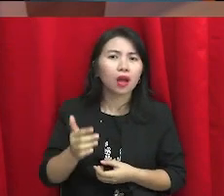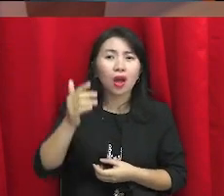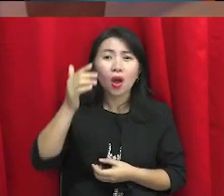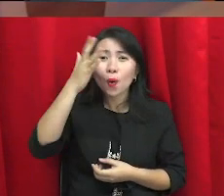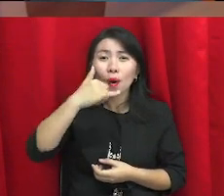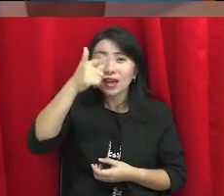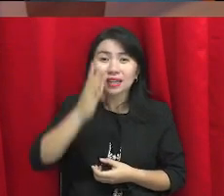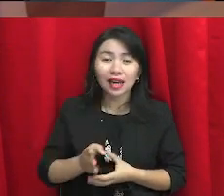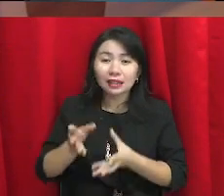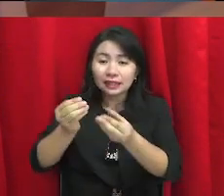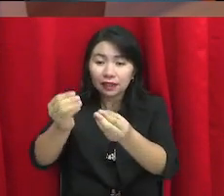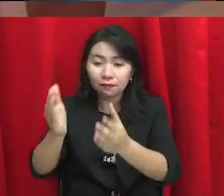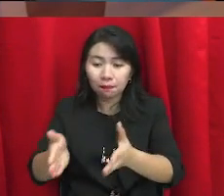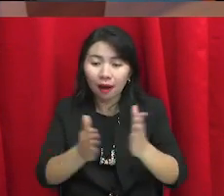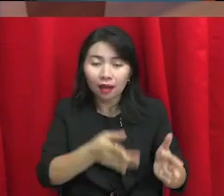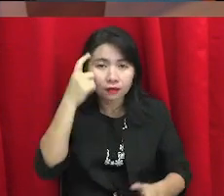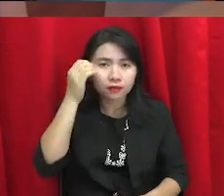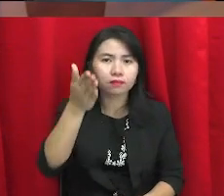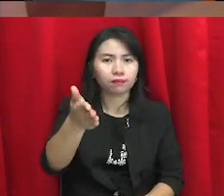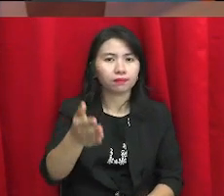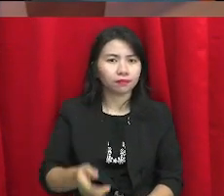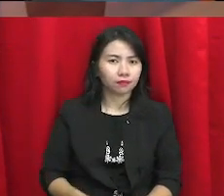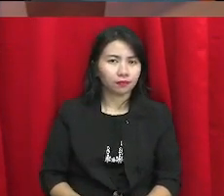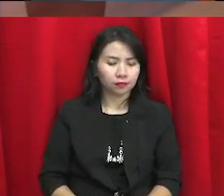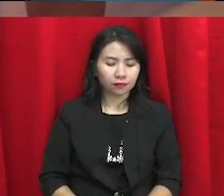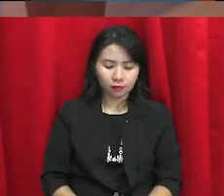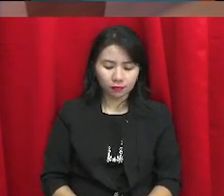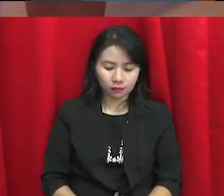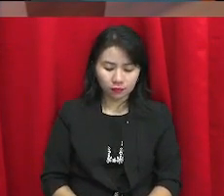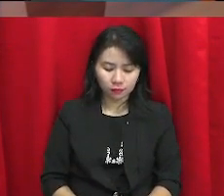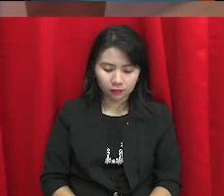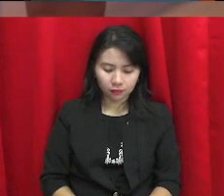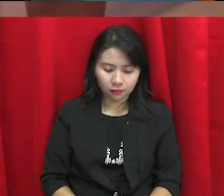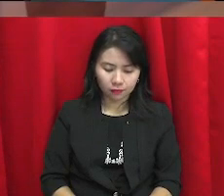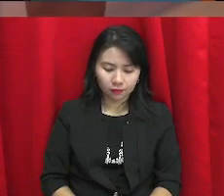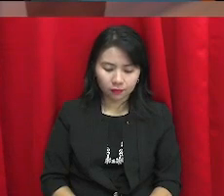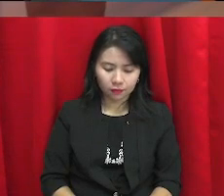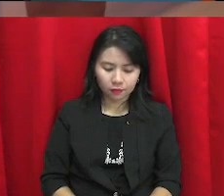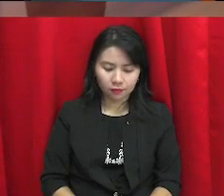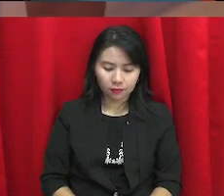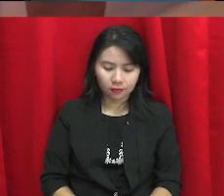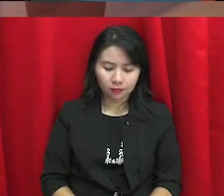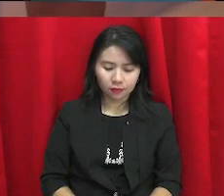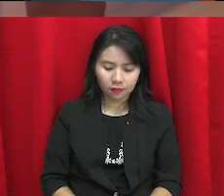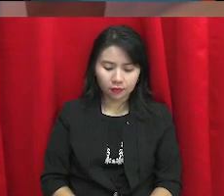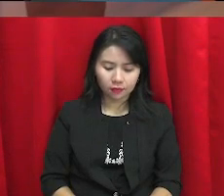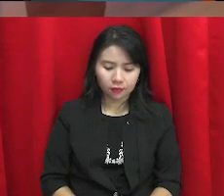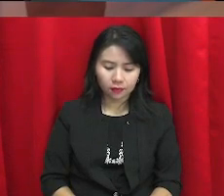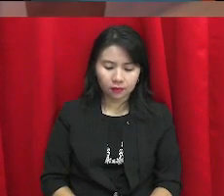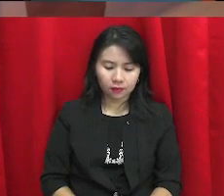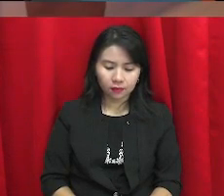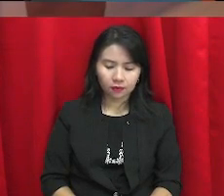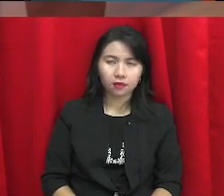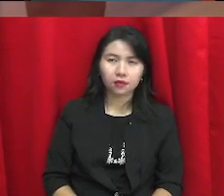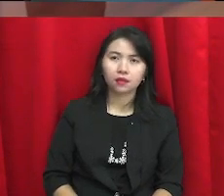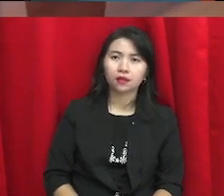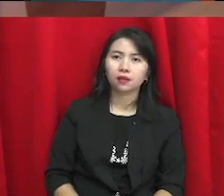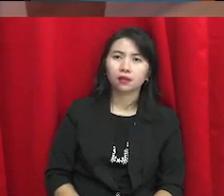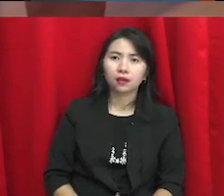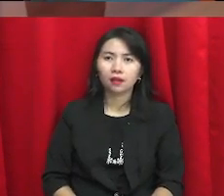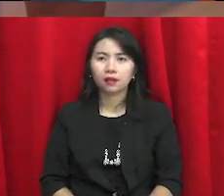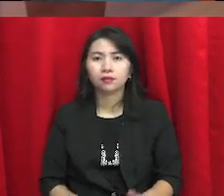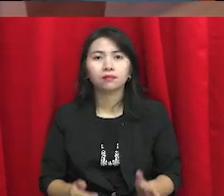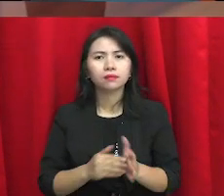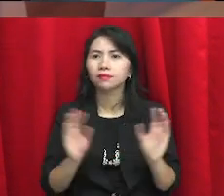Diyos? Wow. Mabigat, di ba? You see? Anong meron tayo? Wala tayo. Wala naman talaga tayo